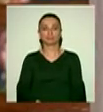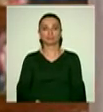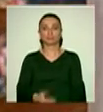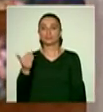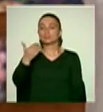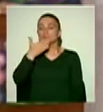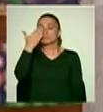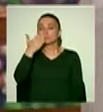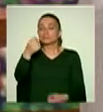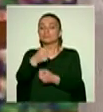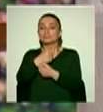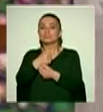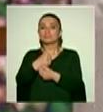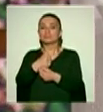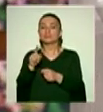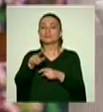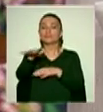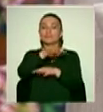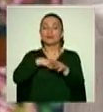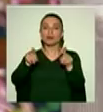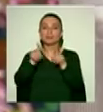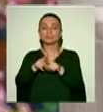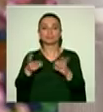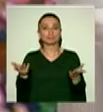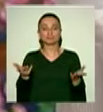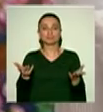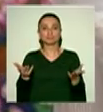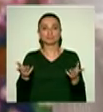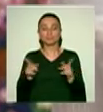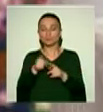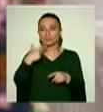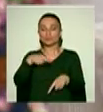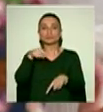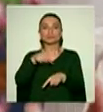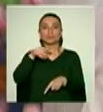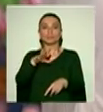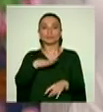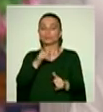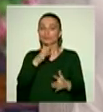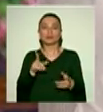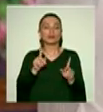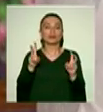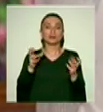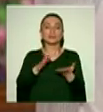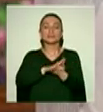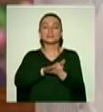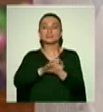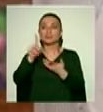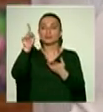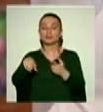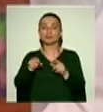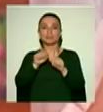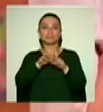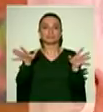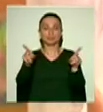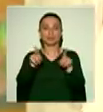ჩაგეხუტებინა. მისი სუნიც კი, მის გარშემო ყველაფერი ისეთი იყო. ისეთი შეგრძნება გქონდა, რომ